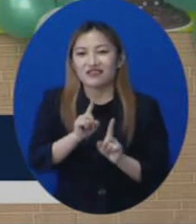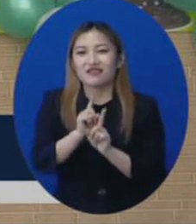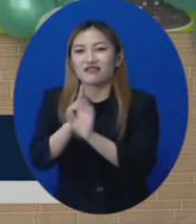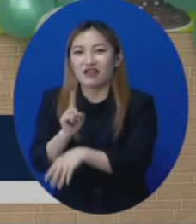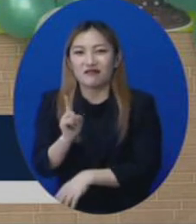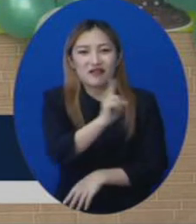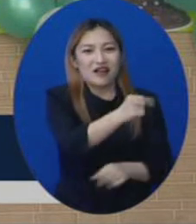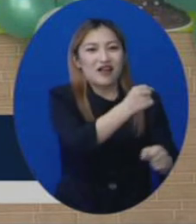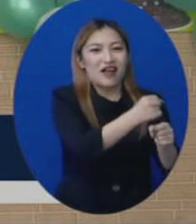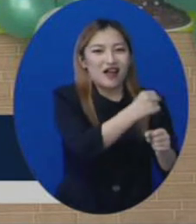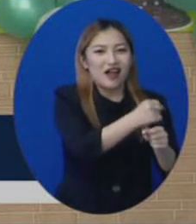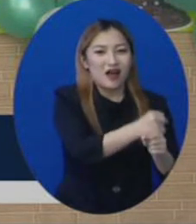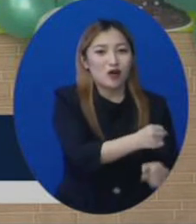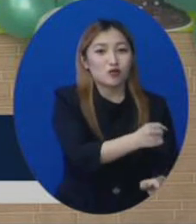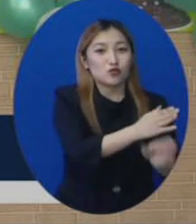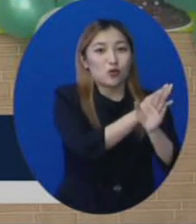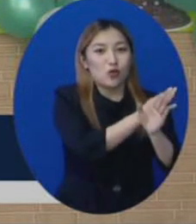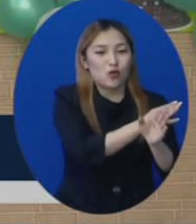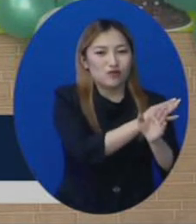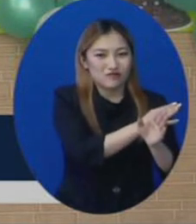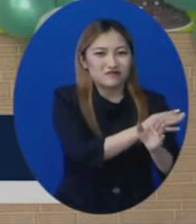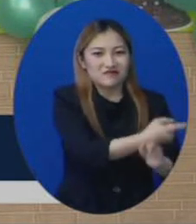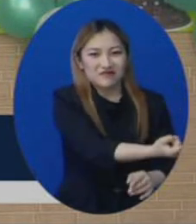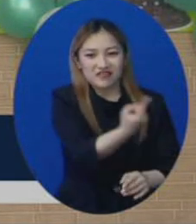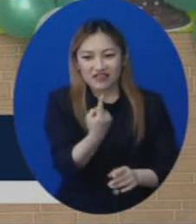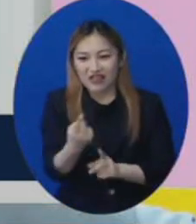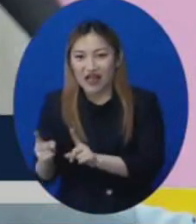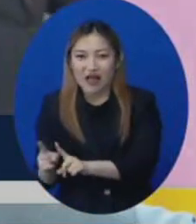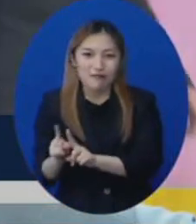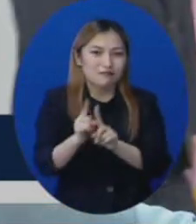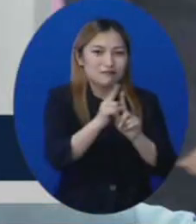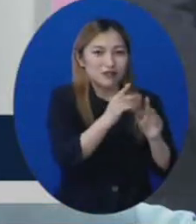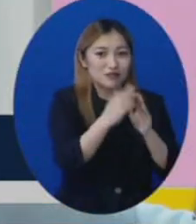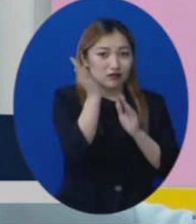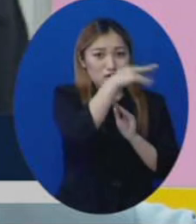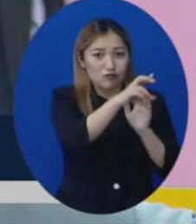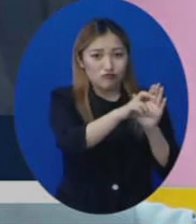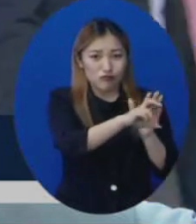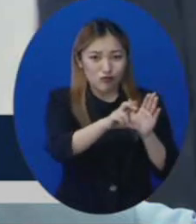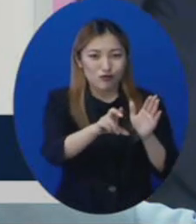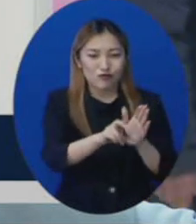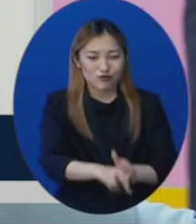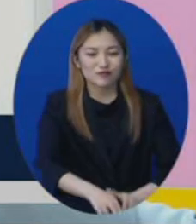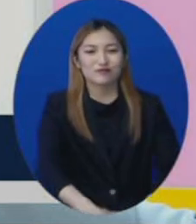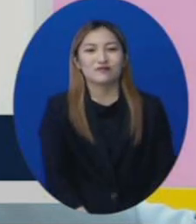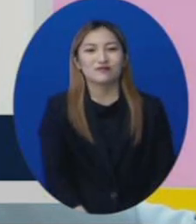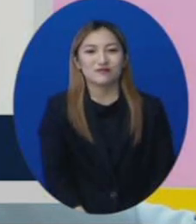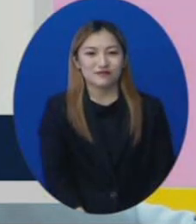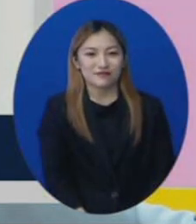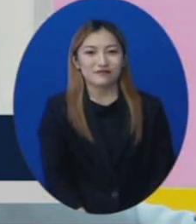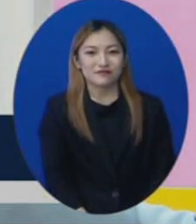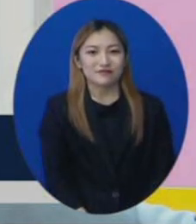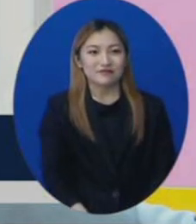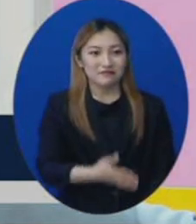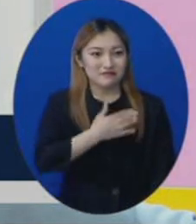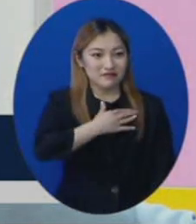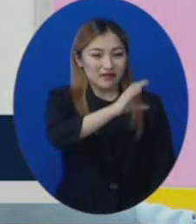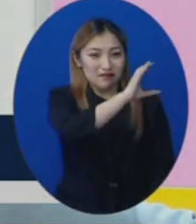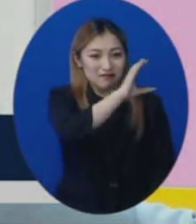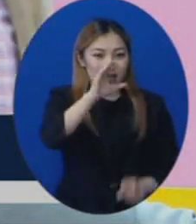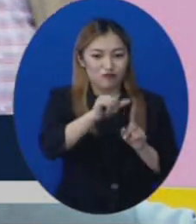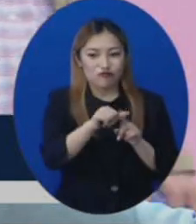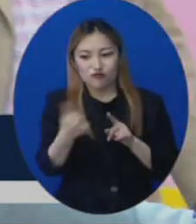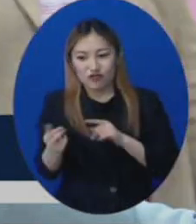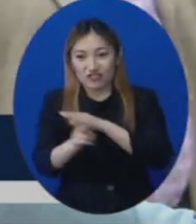тарахтаа цэцэрлэгээс нь аваад хамтдаа гэртээ харих боломж олгож байна. Одоо хүүхдээ энэ байгуулгын бид хамруулсан одоо